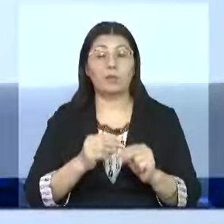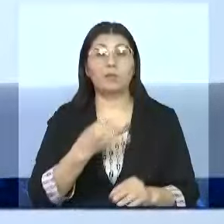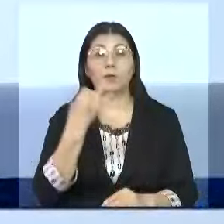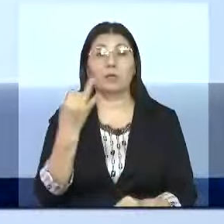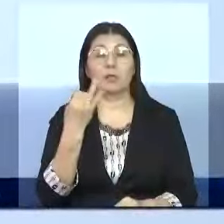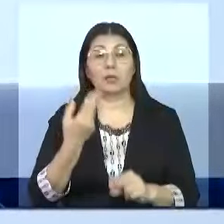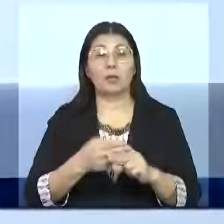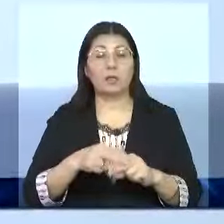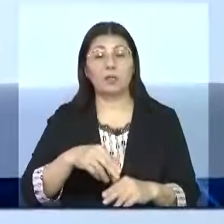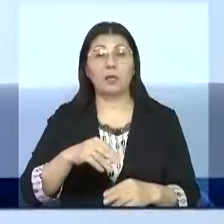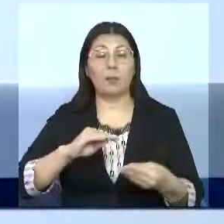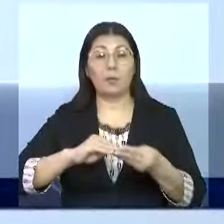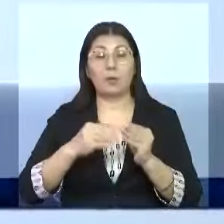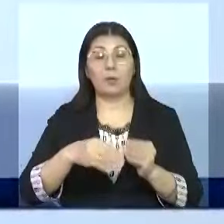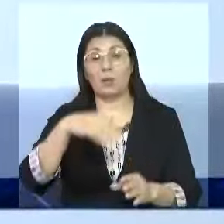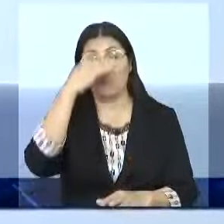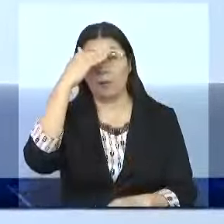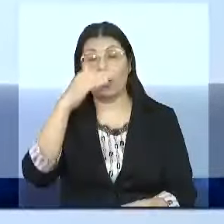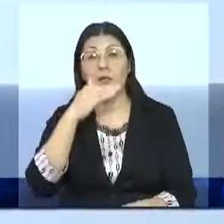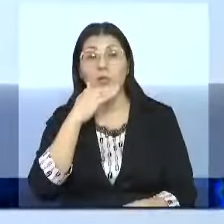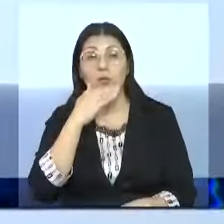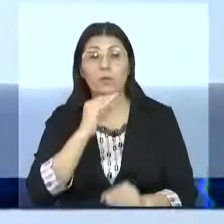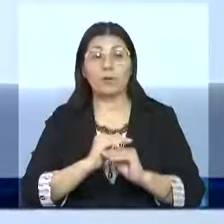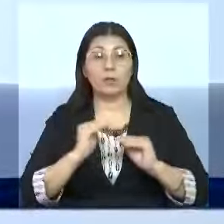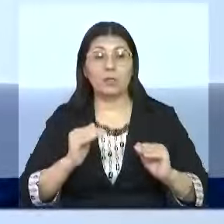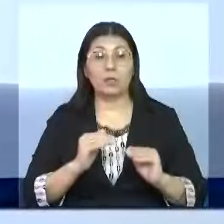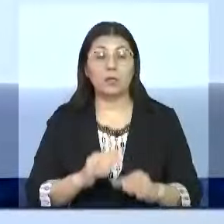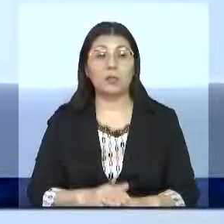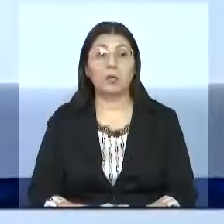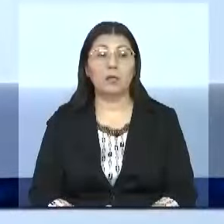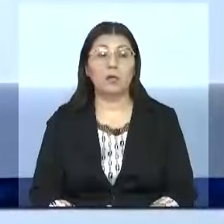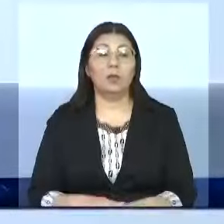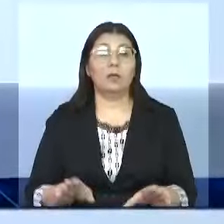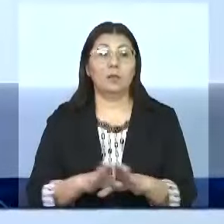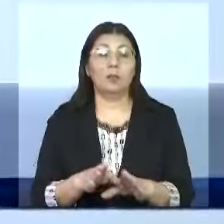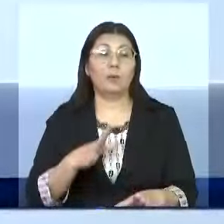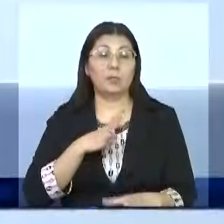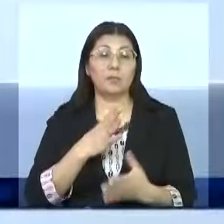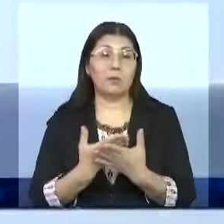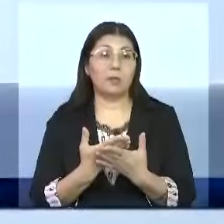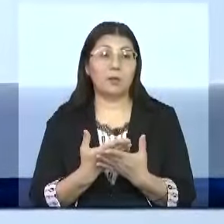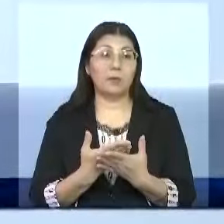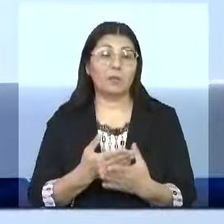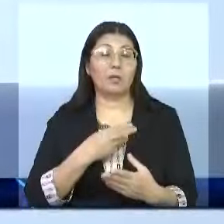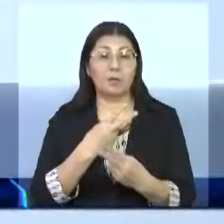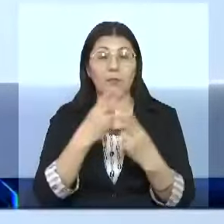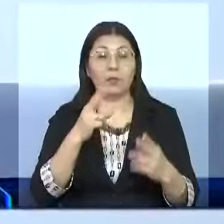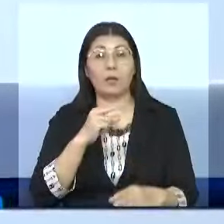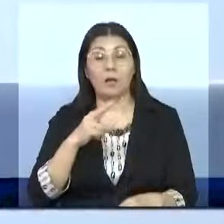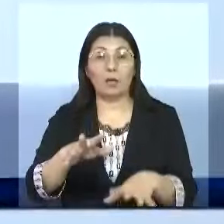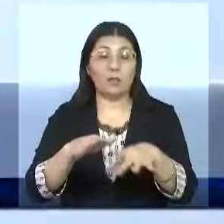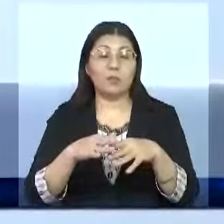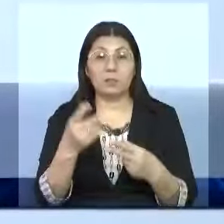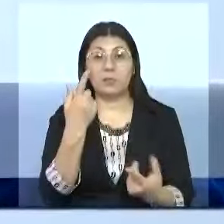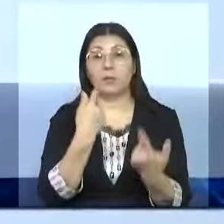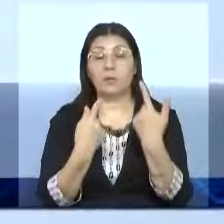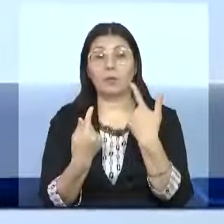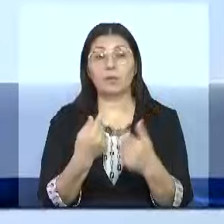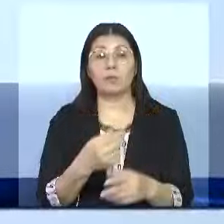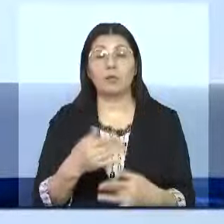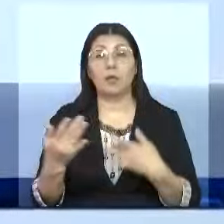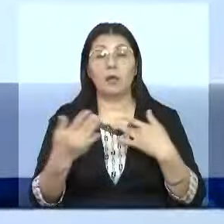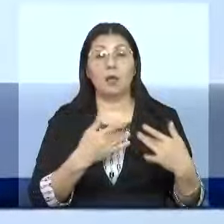проблема отцов и детей но только очень близко учащимся так получилось правдоподобно и я видел как зрители плакали а